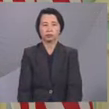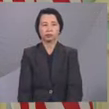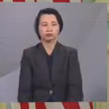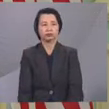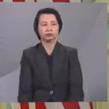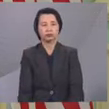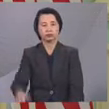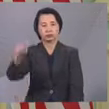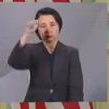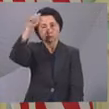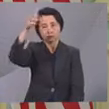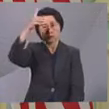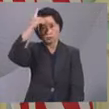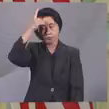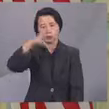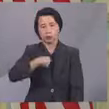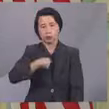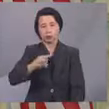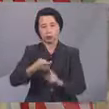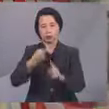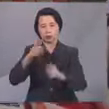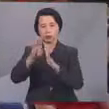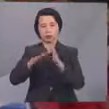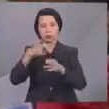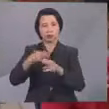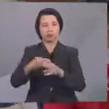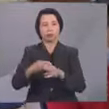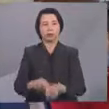Okay, Assalamualaikum Datuk Seri, saya Afiq daripada Bernama.